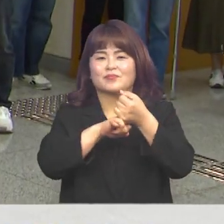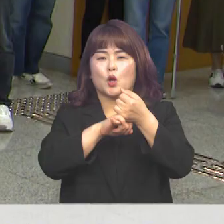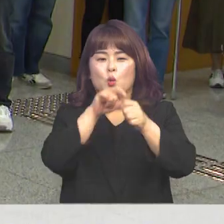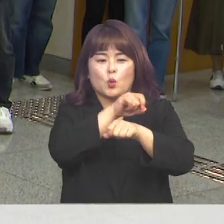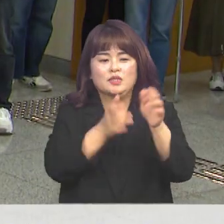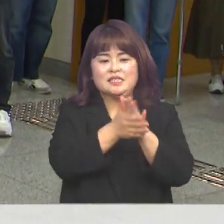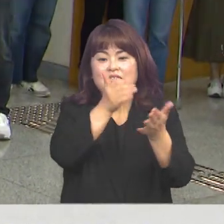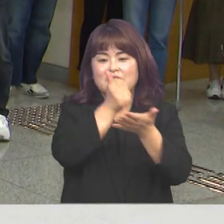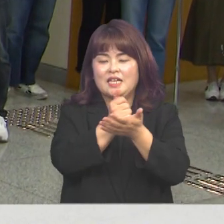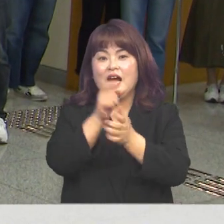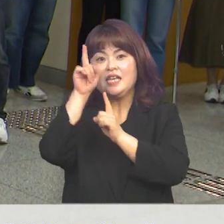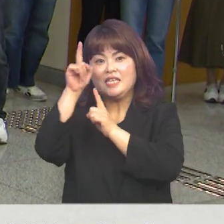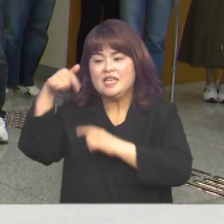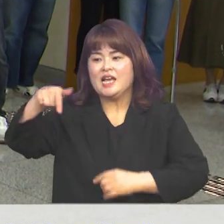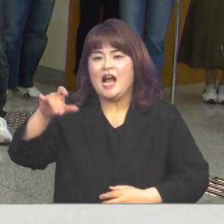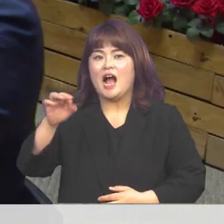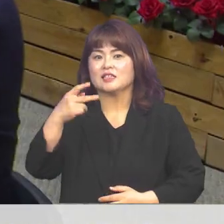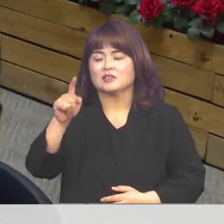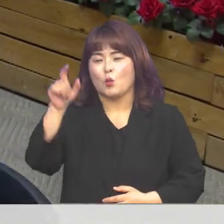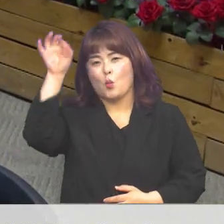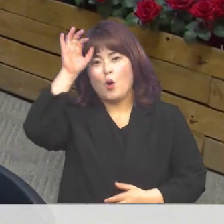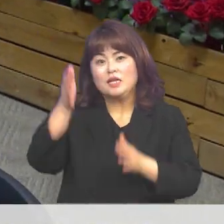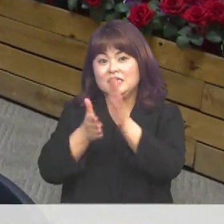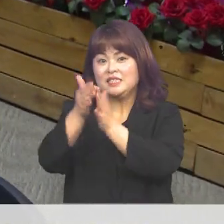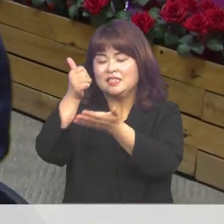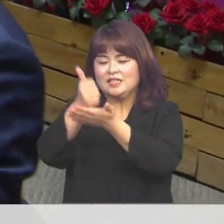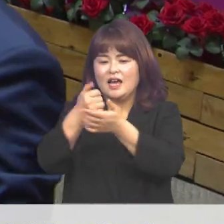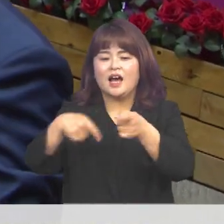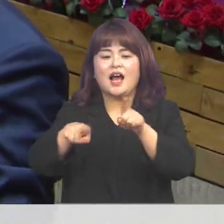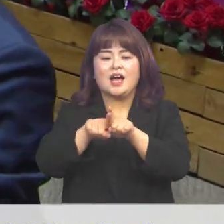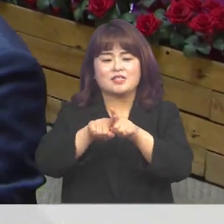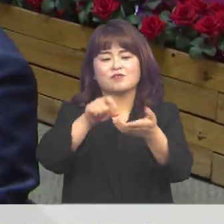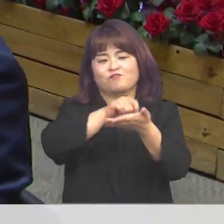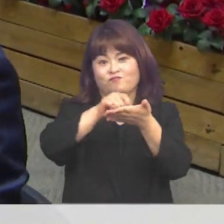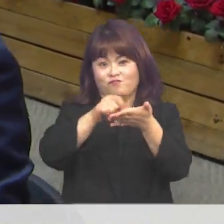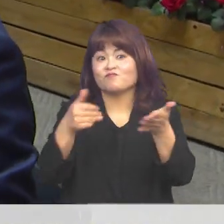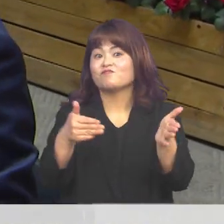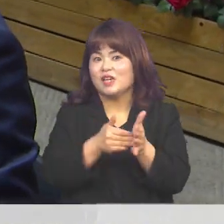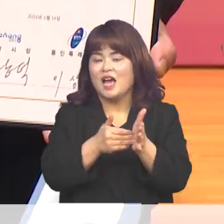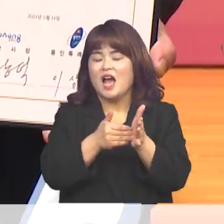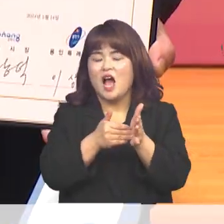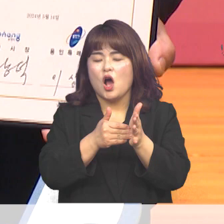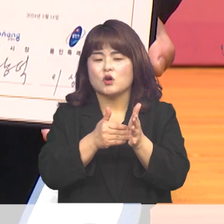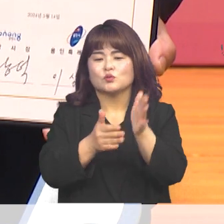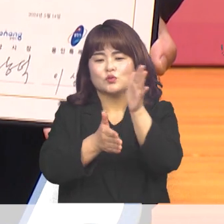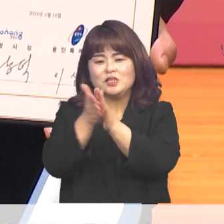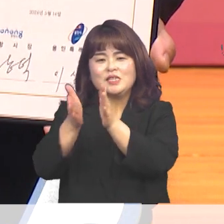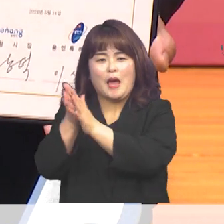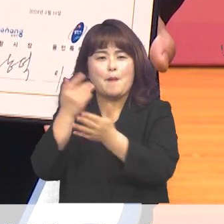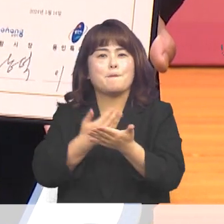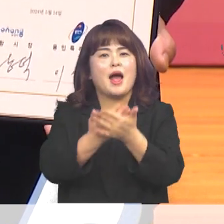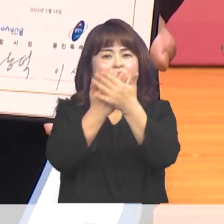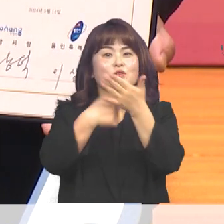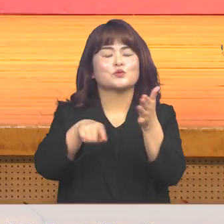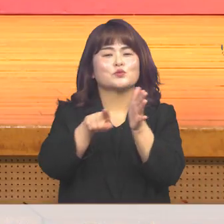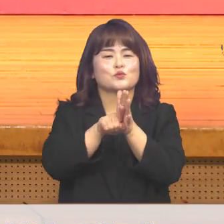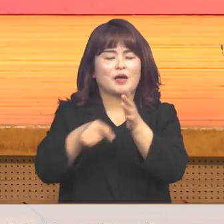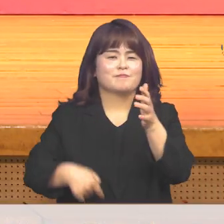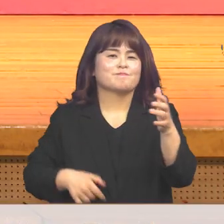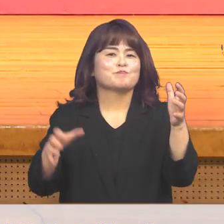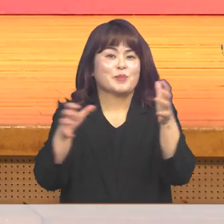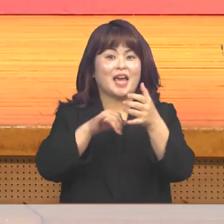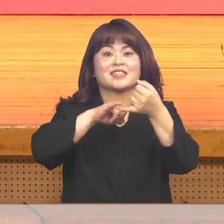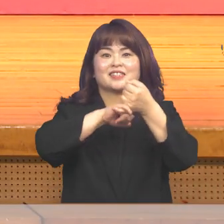이상일 용인특례시장과 이강덕 포항시장은 이날 우호도시 교류 협약서에 서명하고 두 도시의 교류와 발전을